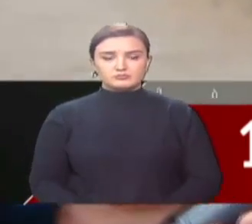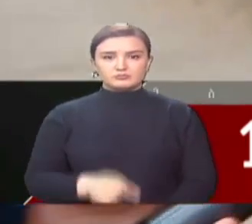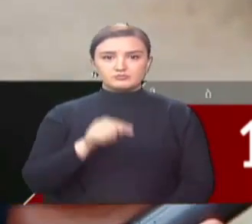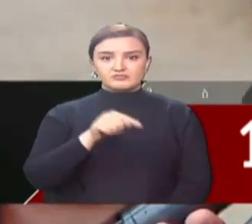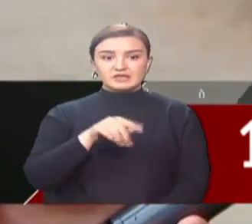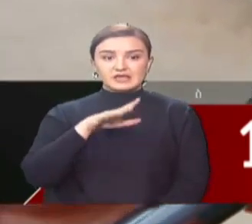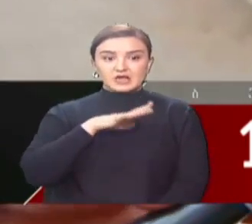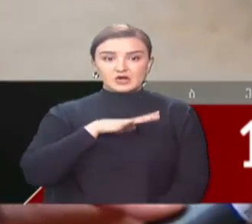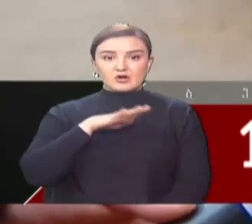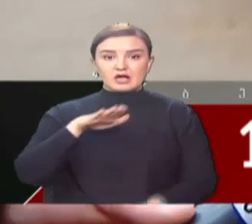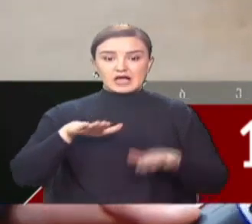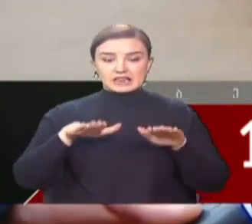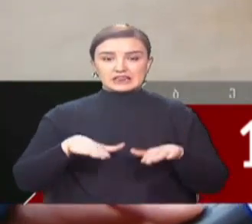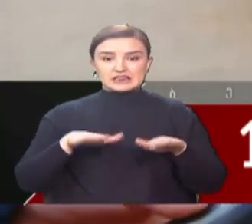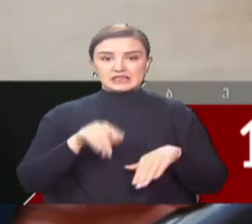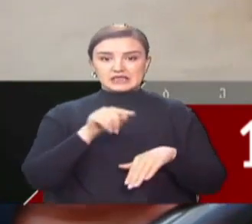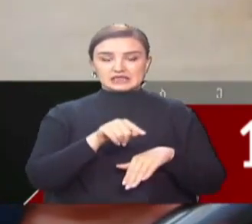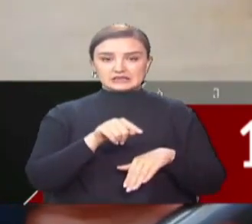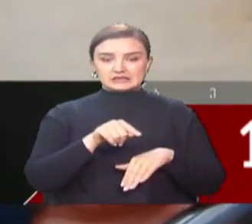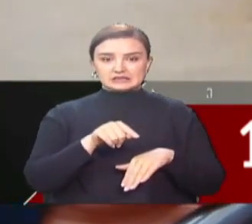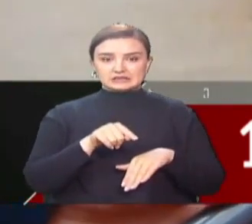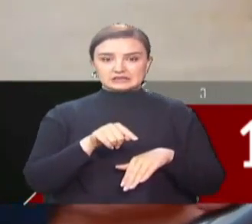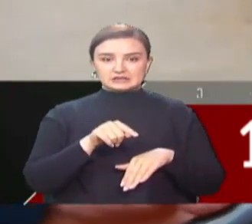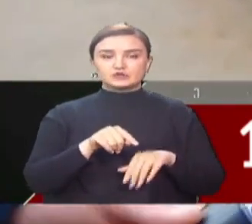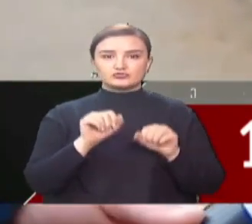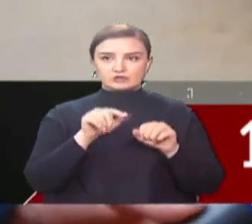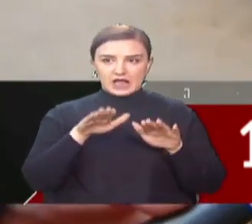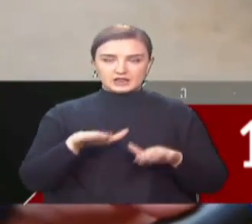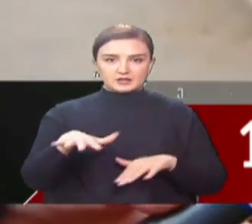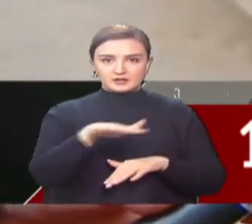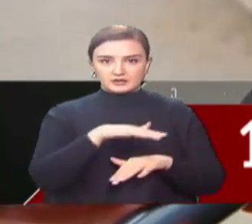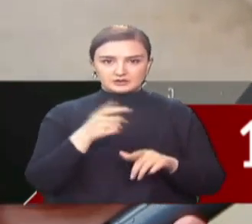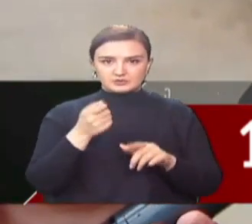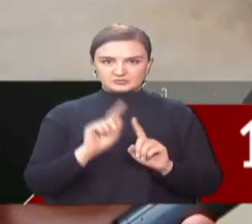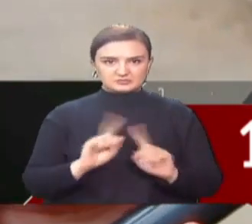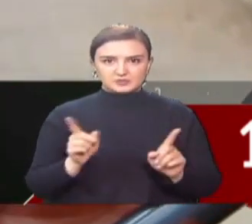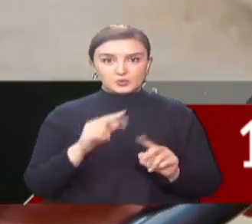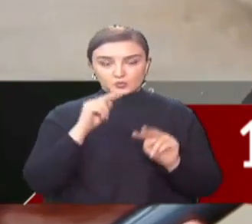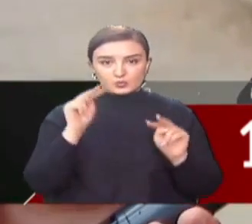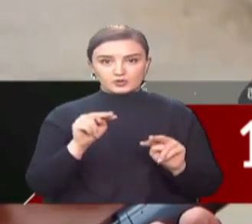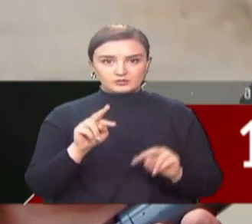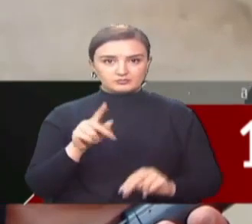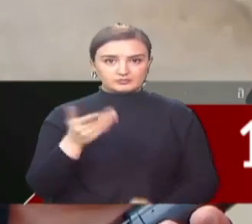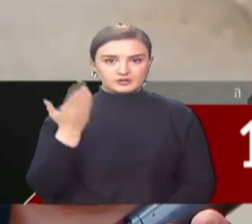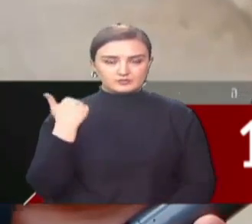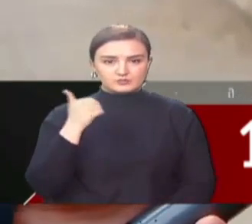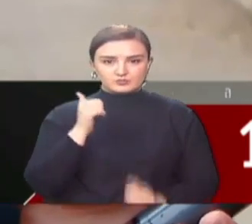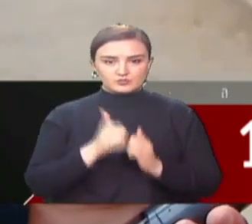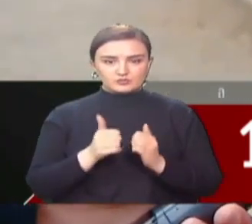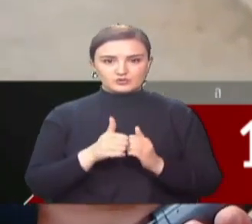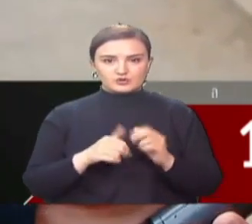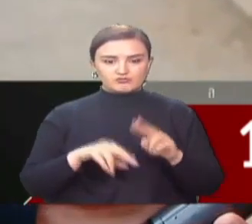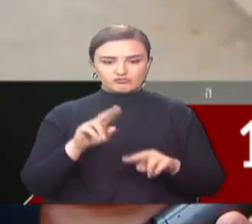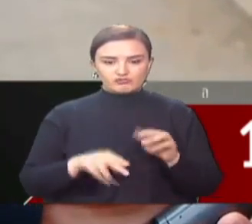ბუნაგი, დასაშვები იყო, ასეთი ტრაგედია მომხდარიყო. უნდა მიექციათ ყურადღება. სულიყო ჩხუბი, არაა შენოთ